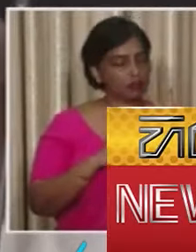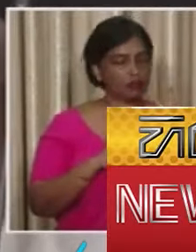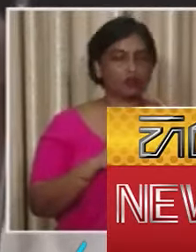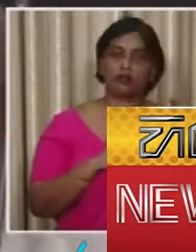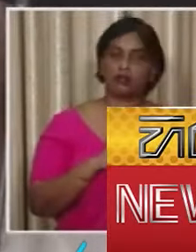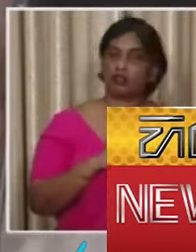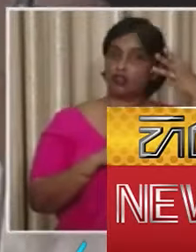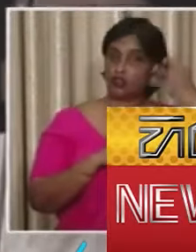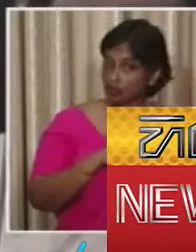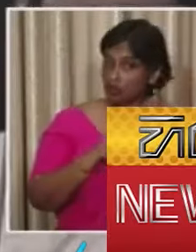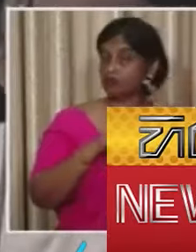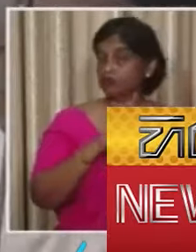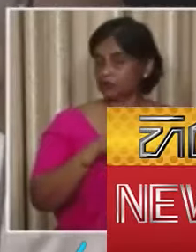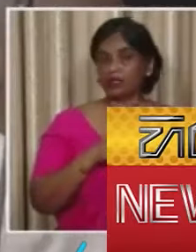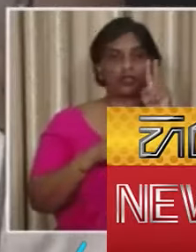2023 දෙසැම්බර් 12 වෙනිදා තුන්වැනි වාරිකය